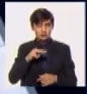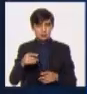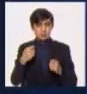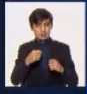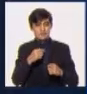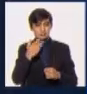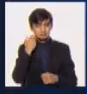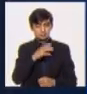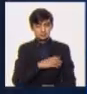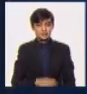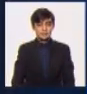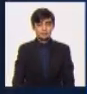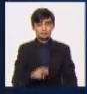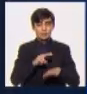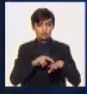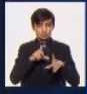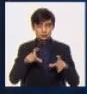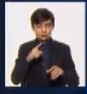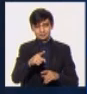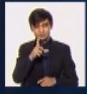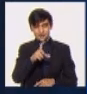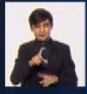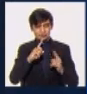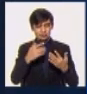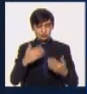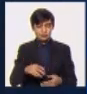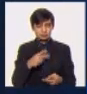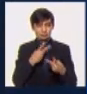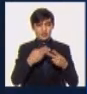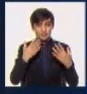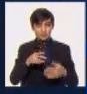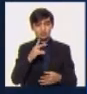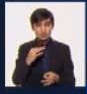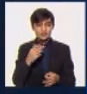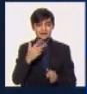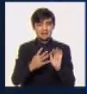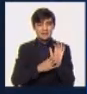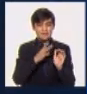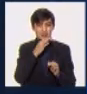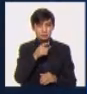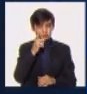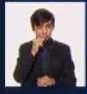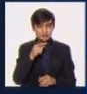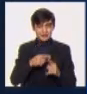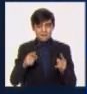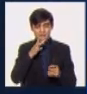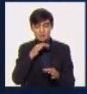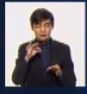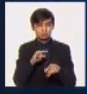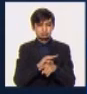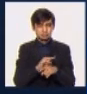сатқан. Полиция қызметкерлері күдіктіні ұстап, темір торға қамады, дегенмен 39 жастағы азамат осы уақытқа дейін